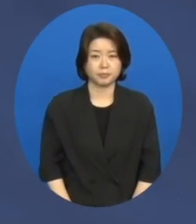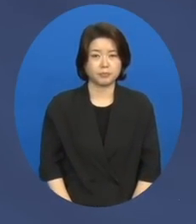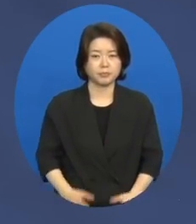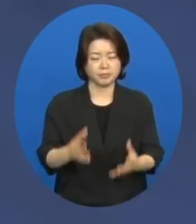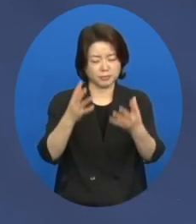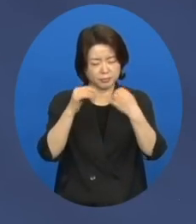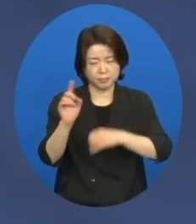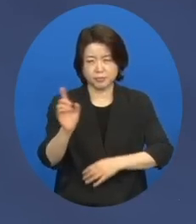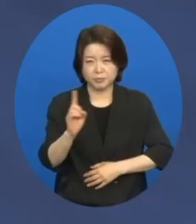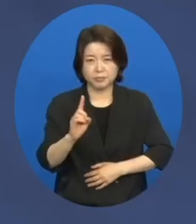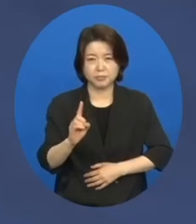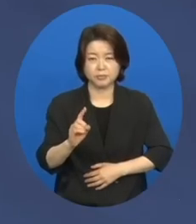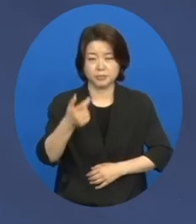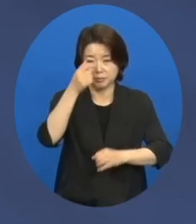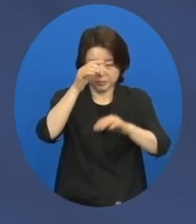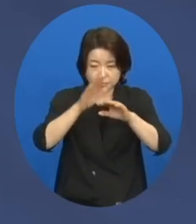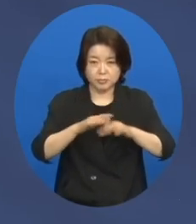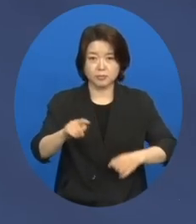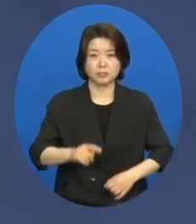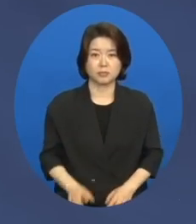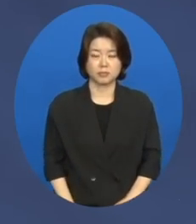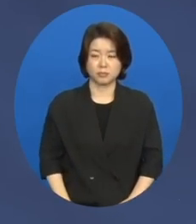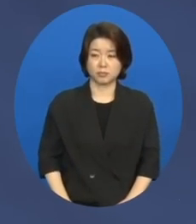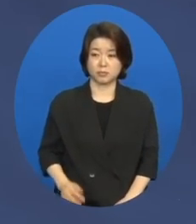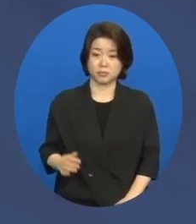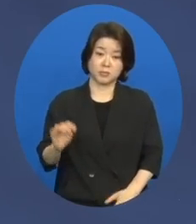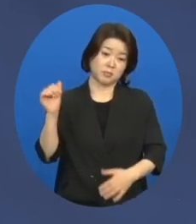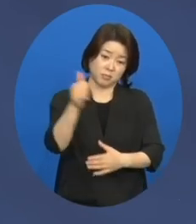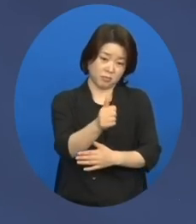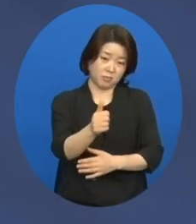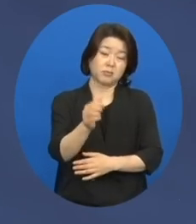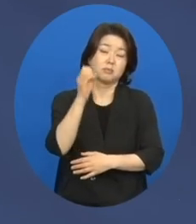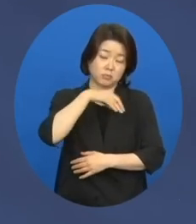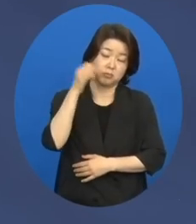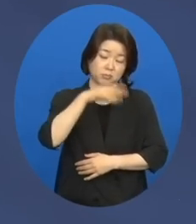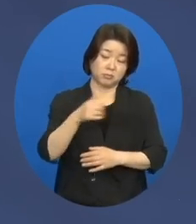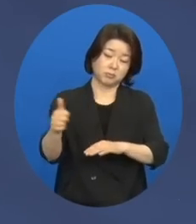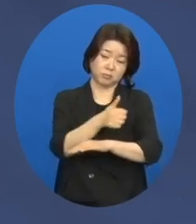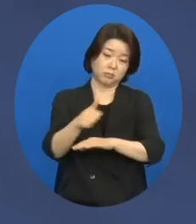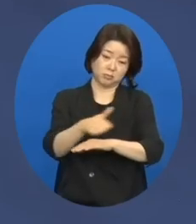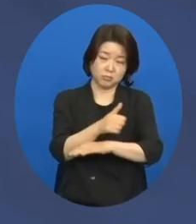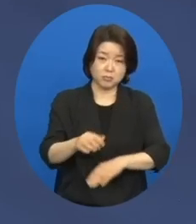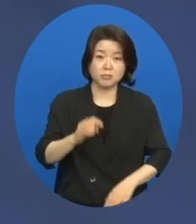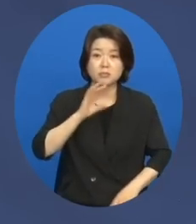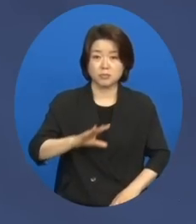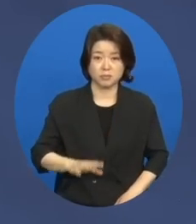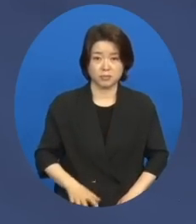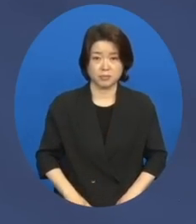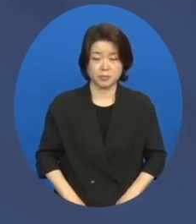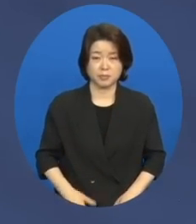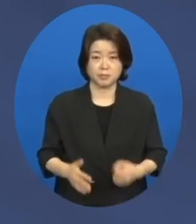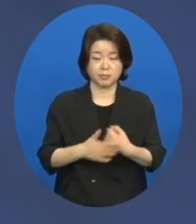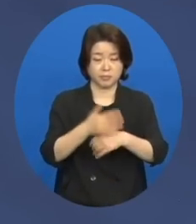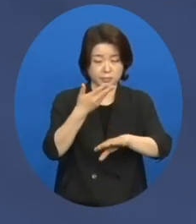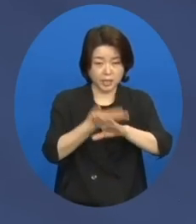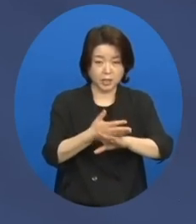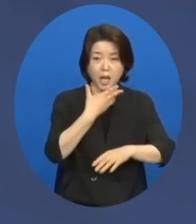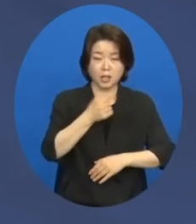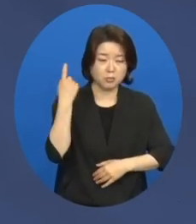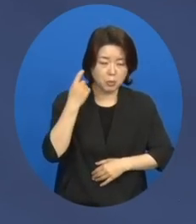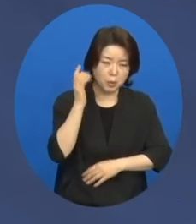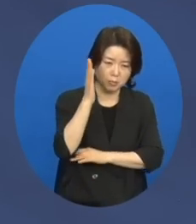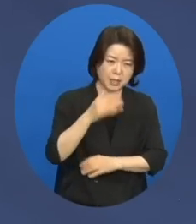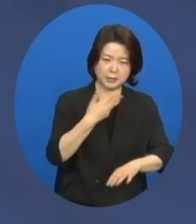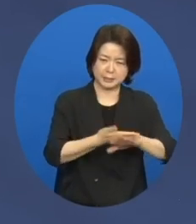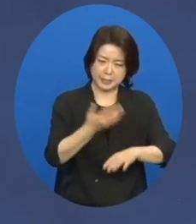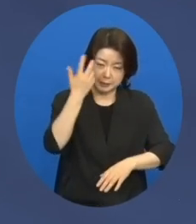얼마나 도대체 예배당만 간 덩치만 이러고 왔다 갔다. 자, 그러니까 다른 복음을 말하고 다른 영을